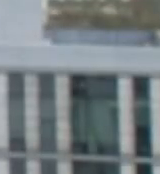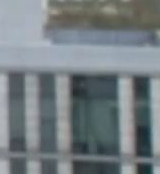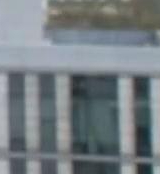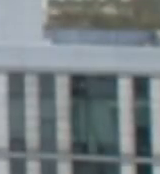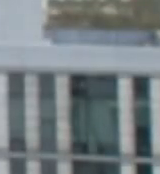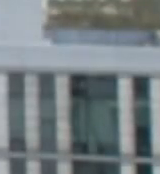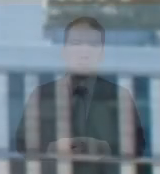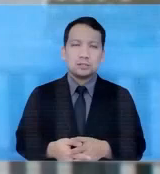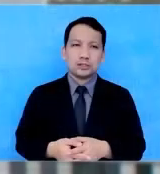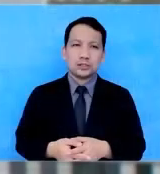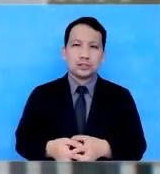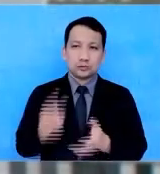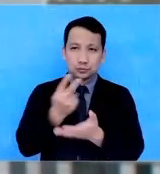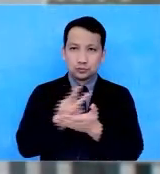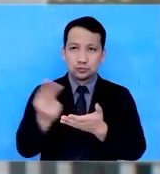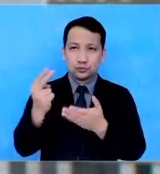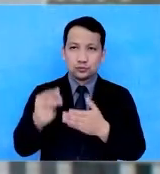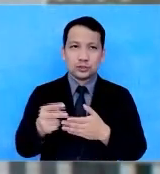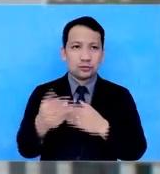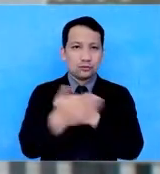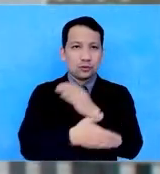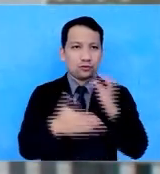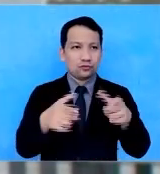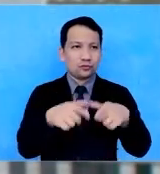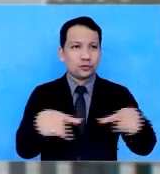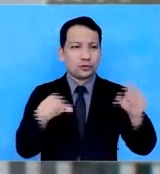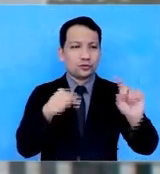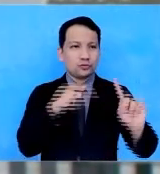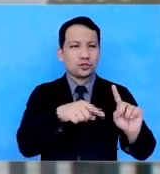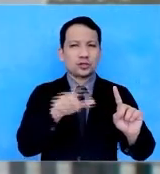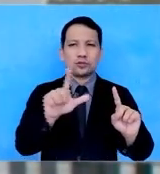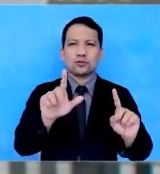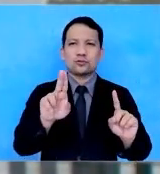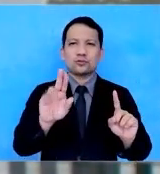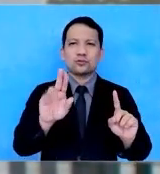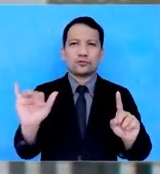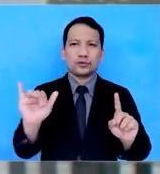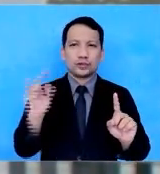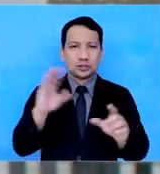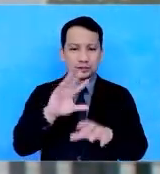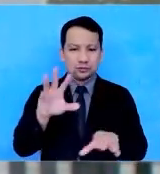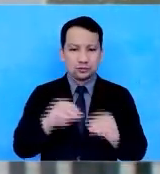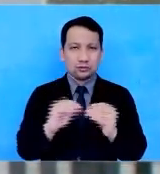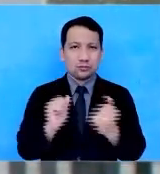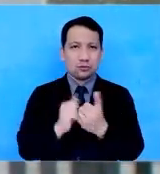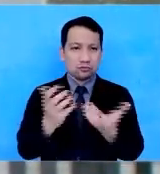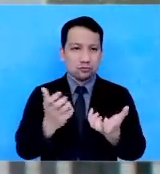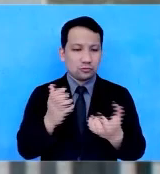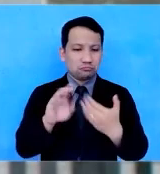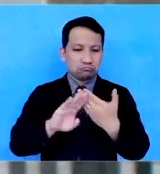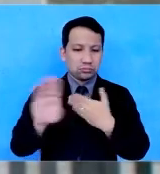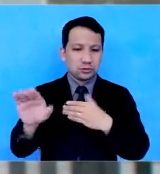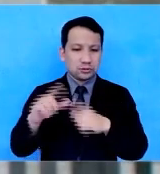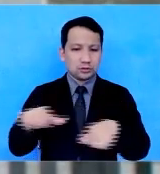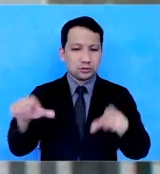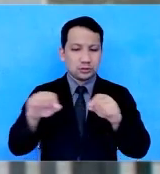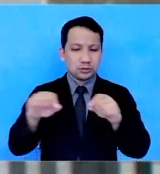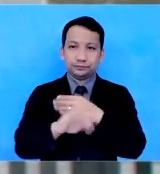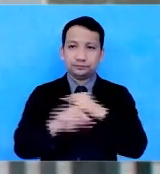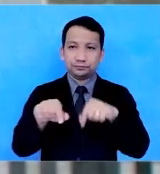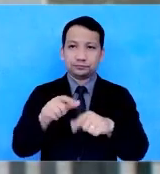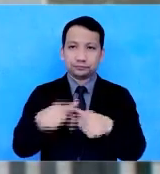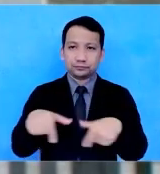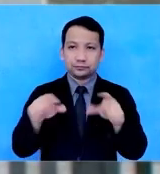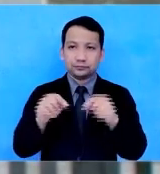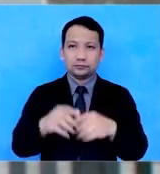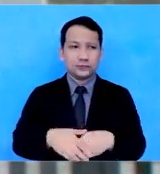Nagdadalawang linggo na pong laman ang balita itong banyagang tinatawag na si Luffy at ang kanyang mga tropa na gustong i-deport ng Pilipinas pabalik po ng Japan.